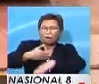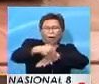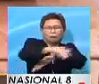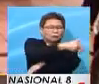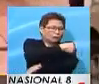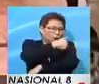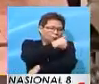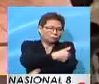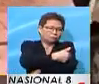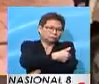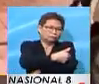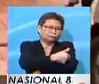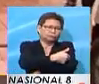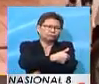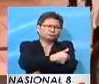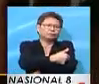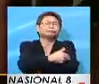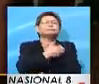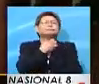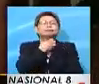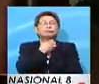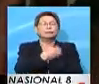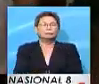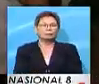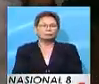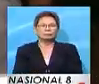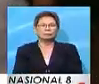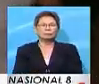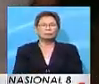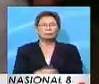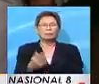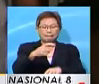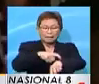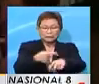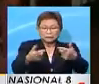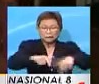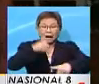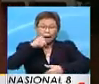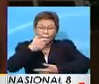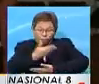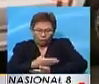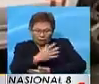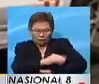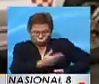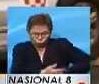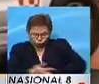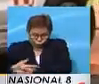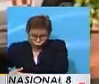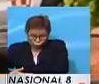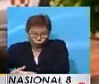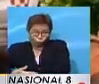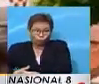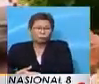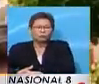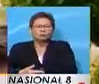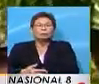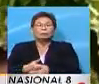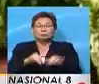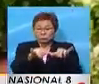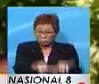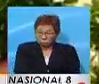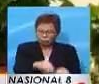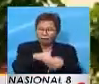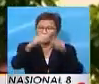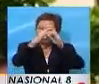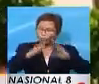ke hospital raja perempuan bainun Ipoh difahamkan ketika kejadian anak perempuan dan cucu lelaki mangsa sedang berada di